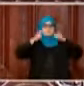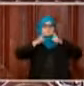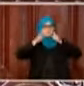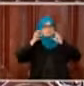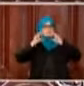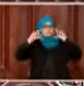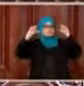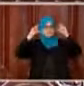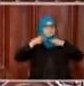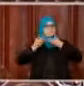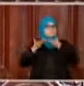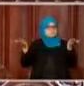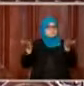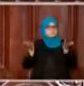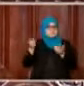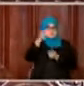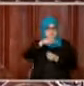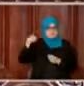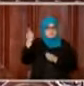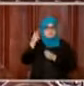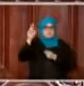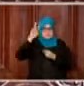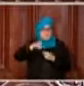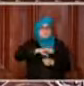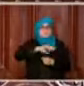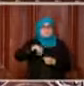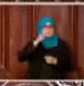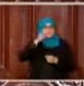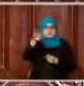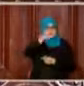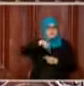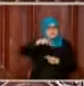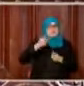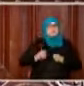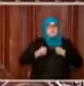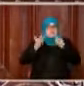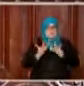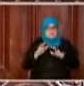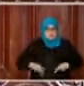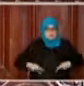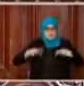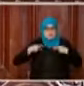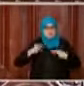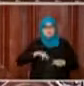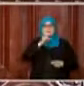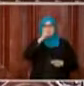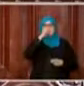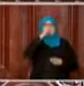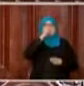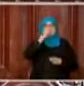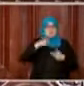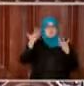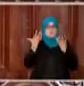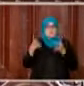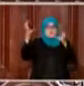بل هم آثر الموت من أجل الحياة، آثر